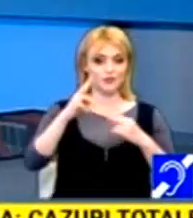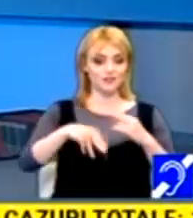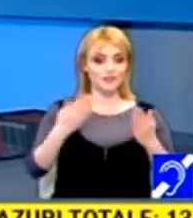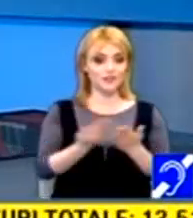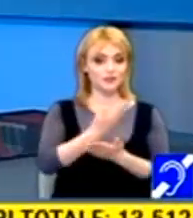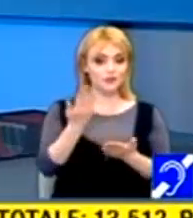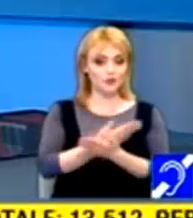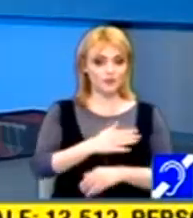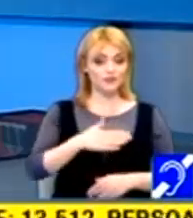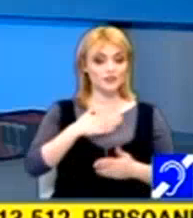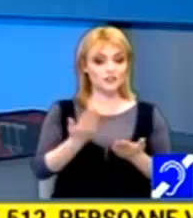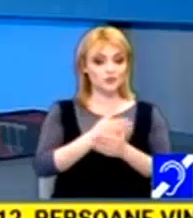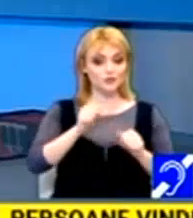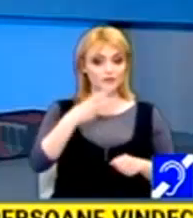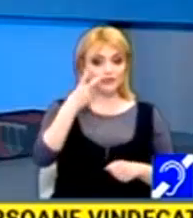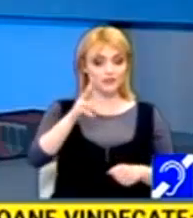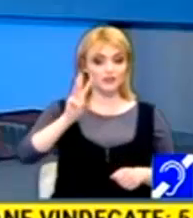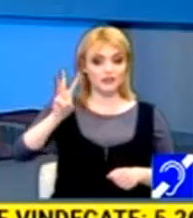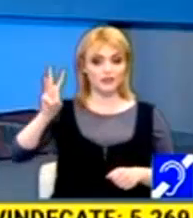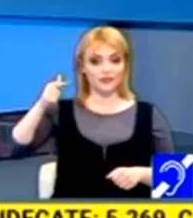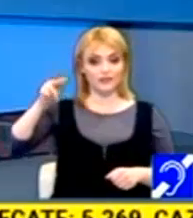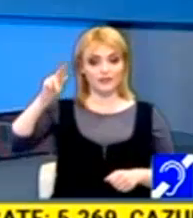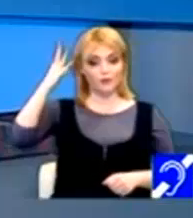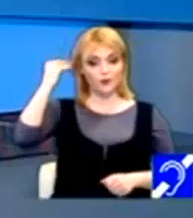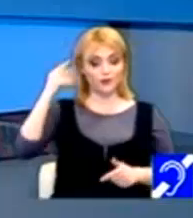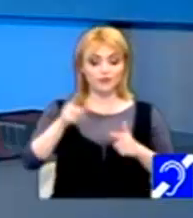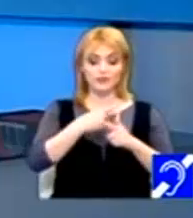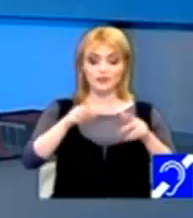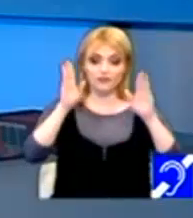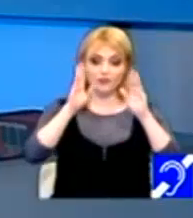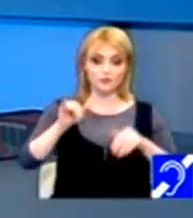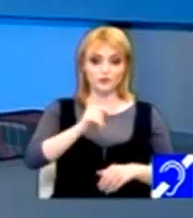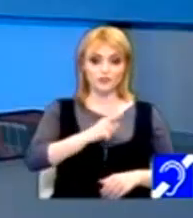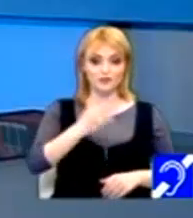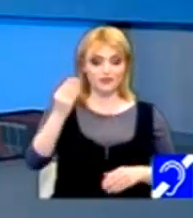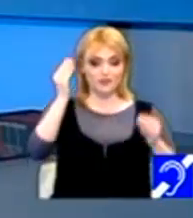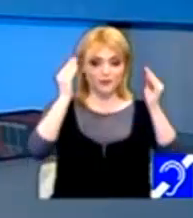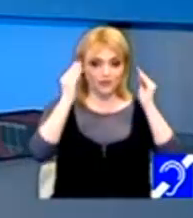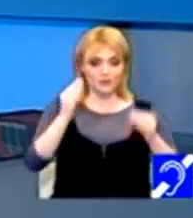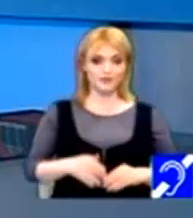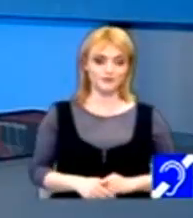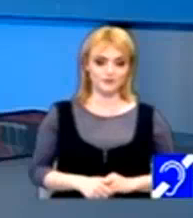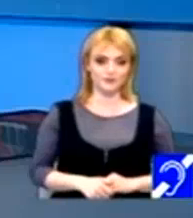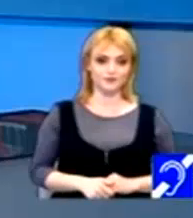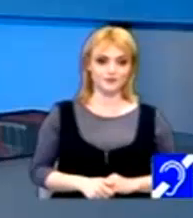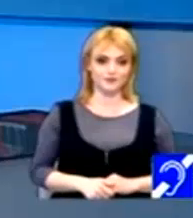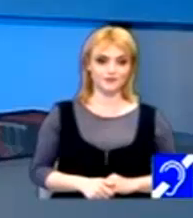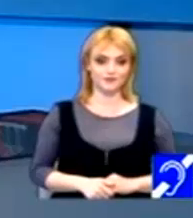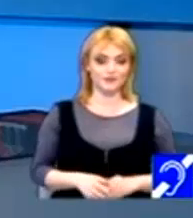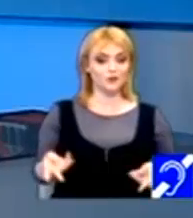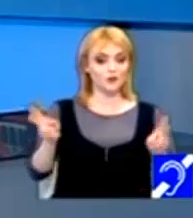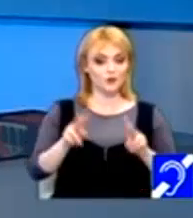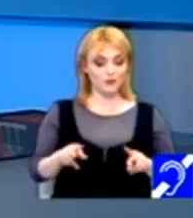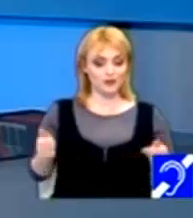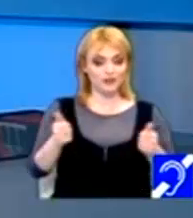Telejurnalul a ajuns la final. Știrile noastre le găsiți pe tvremoldova.md sau pe pagina de Facebook, unde așteptăm opiniile și comentariile dumneavoastră.